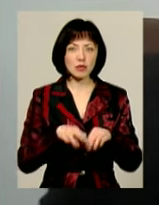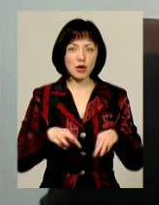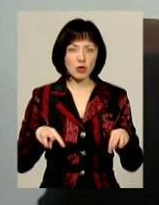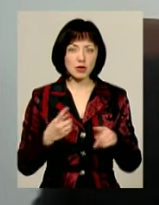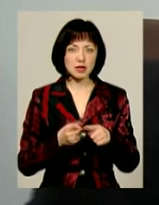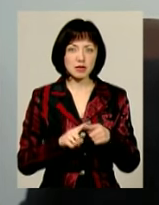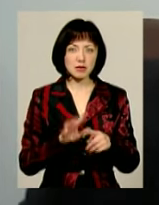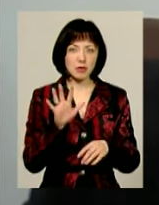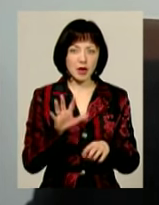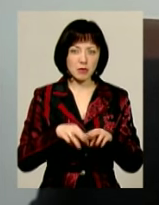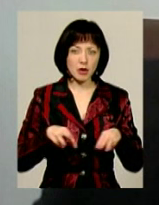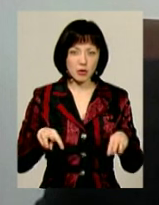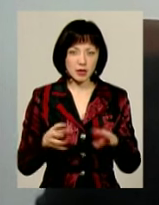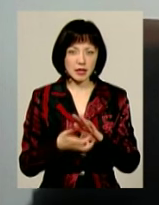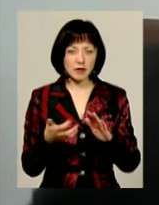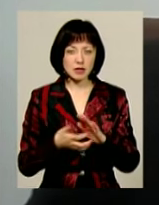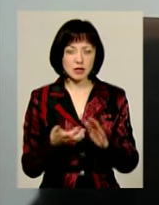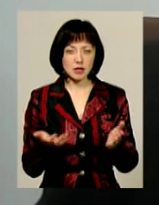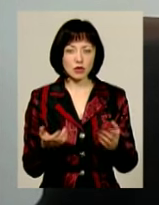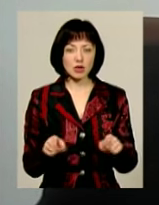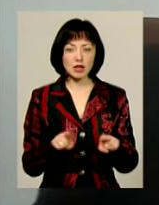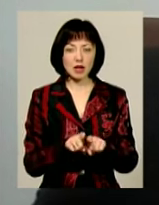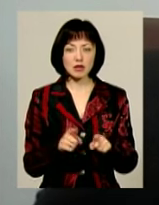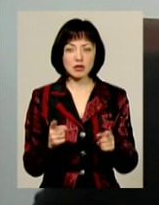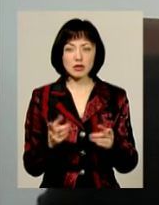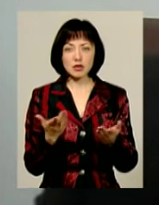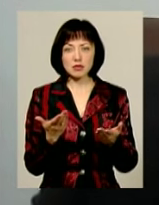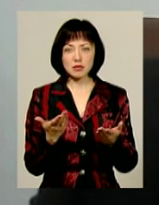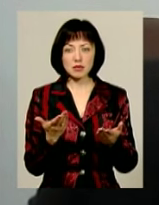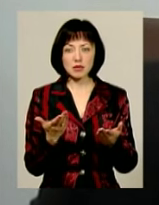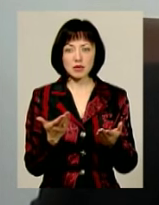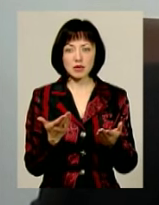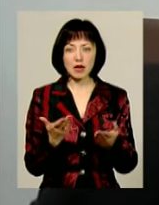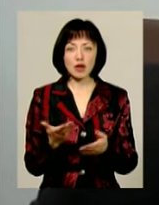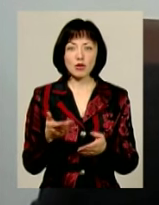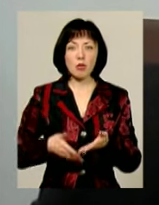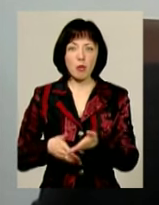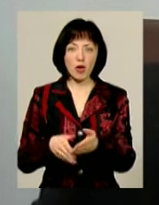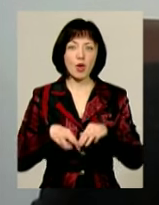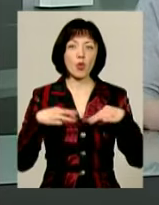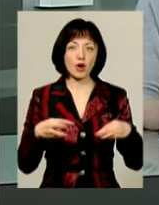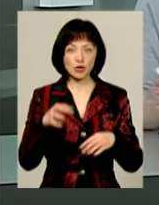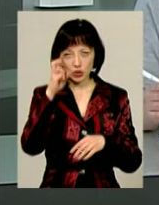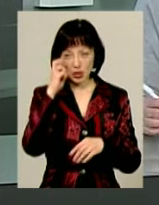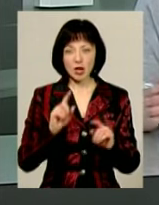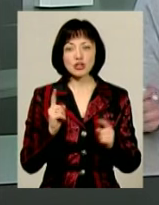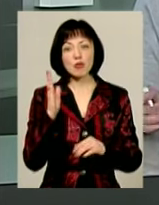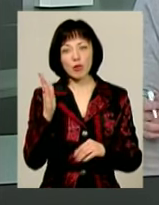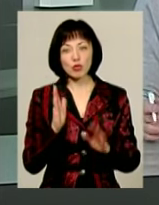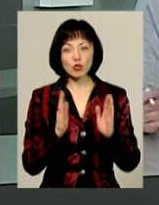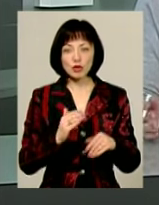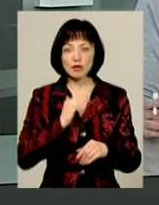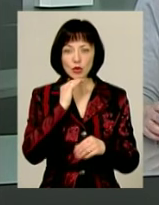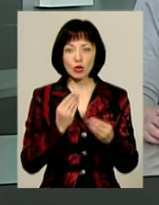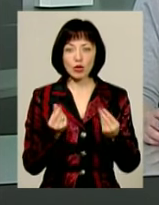буде складати 5 мільйонів дефіциту. І таким чином закрили обов'язки уряду і держави. А чи у майбутньому буде